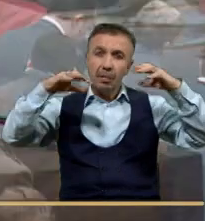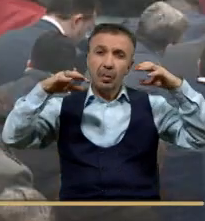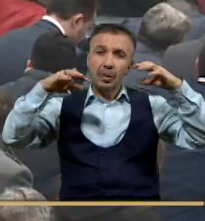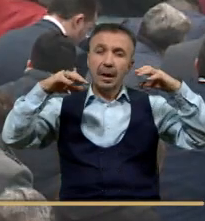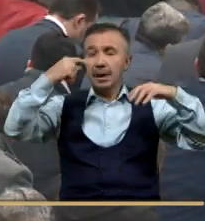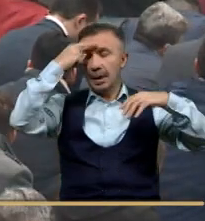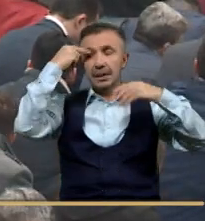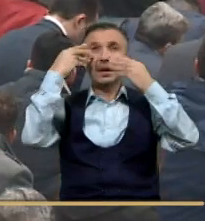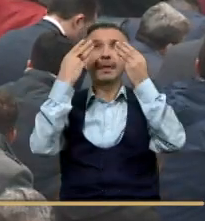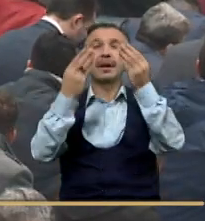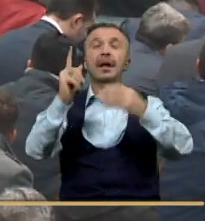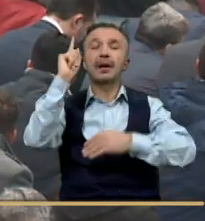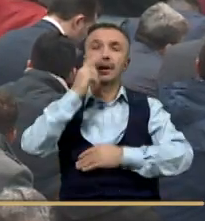eyle.